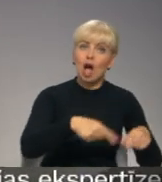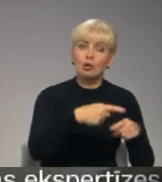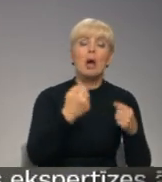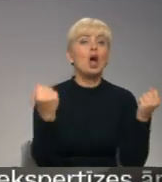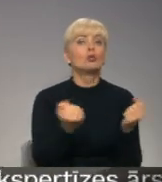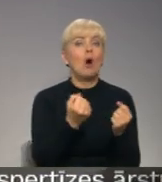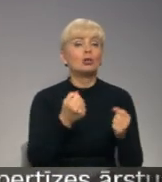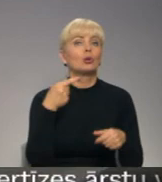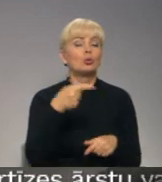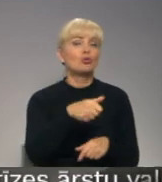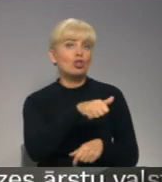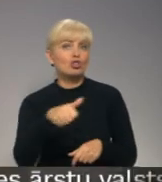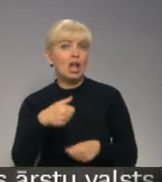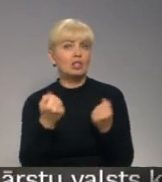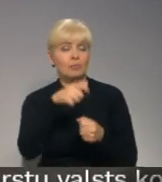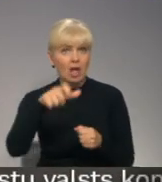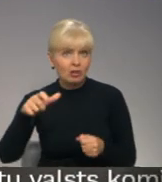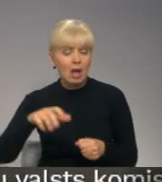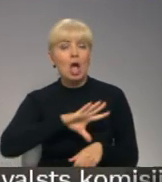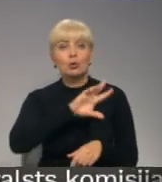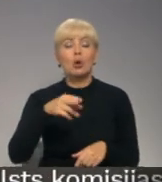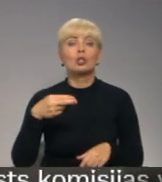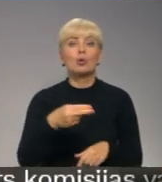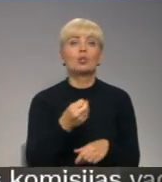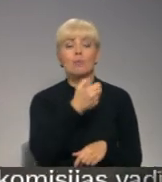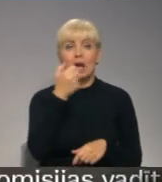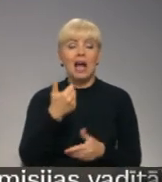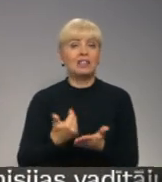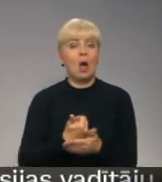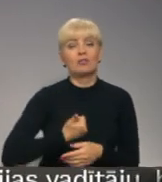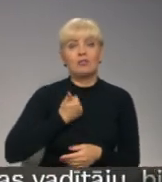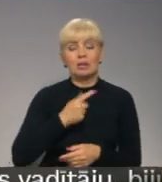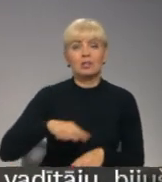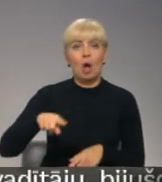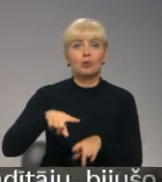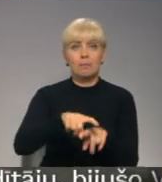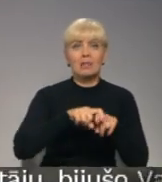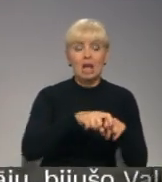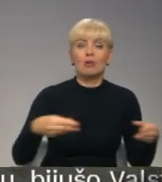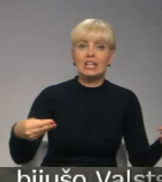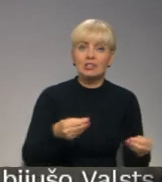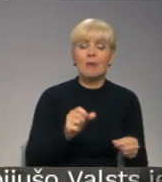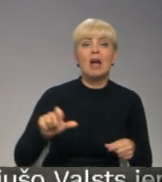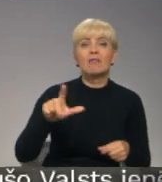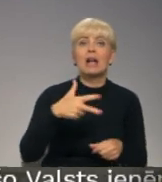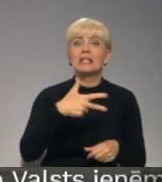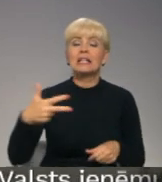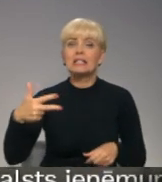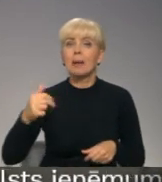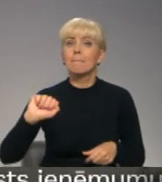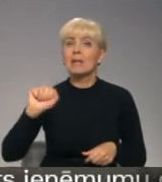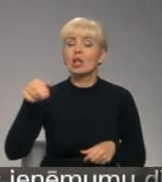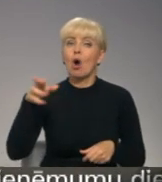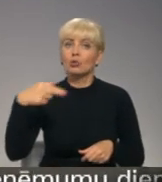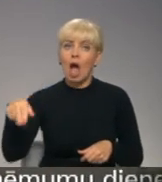nekā 1600 darbiniekus. Kopš 2012. Gada jaunu uzņēmumu tautsaimniecībā piesaistījuši investīcijas vairāk nekā 300 miljonu eiro